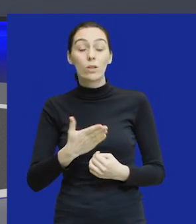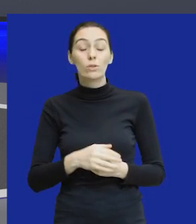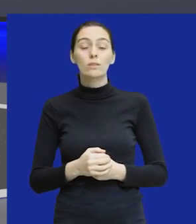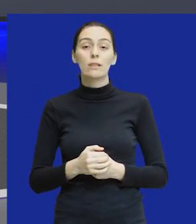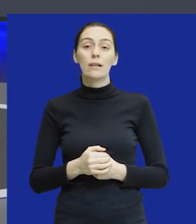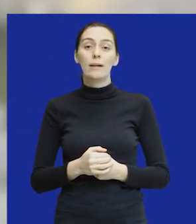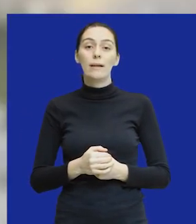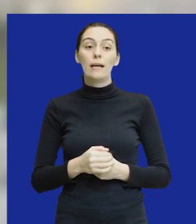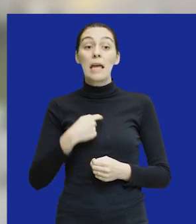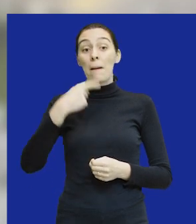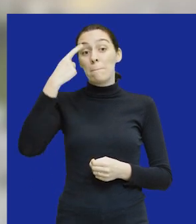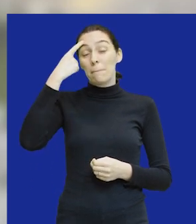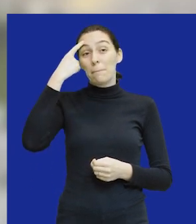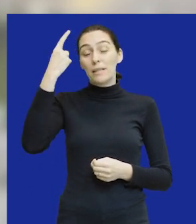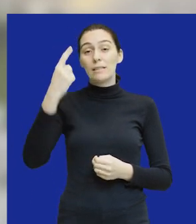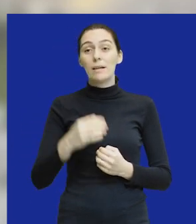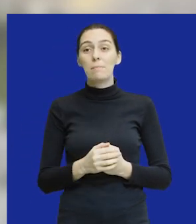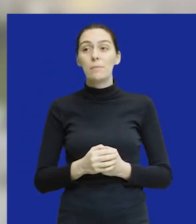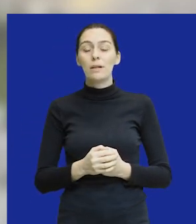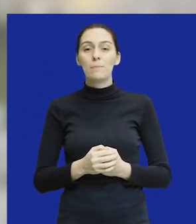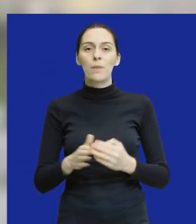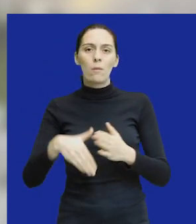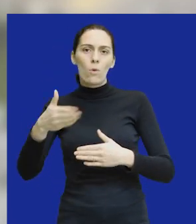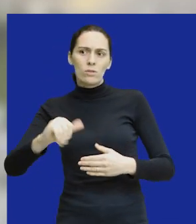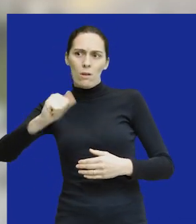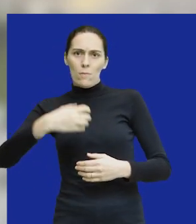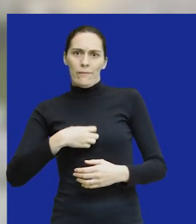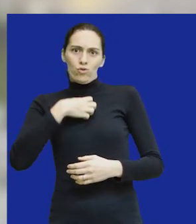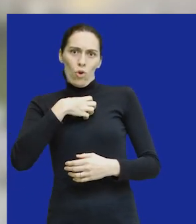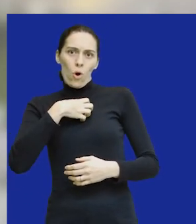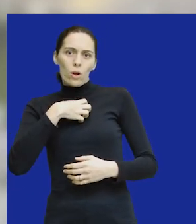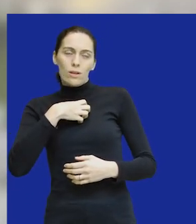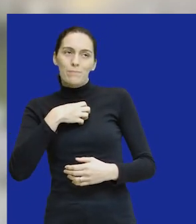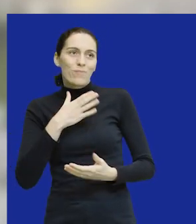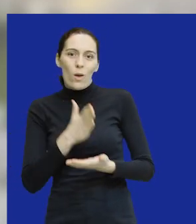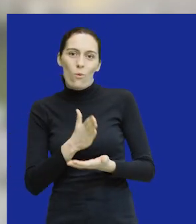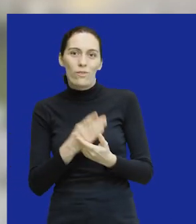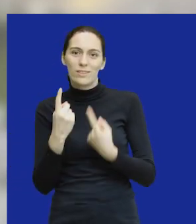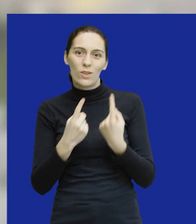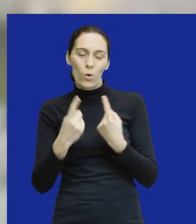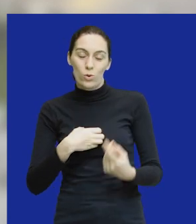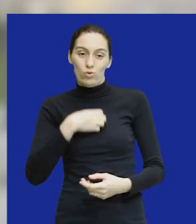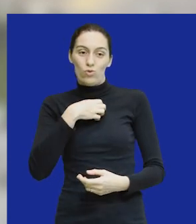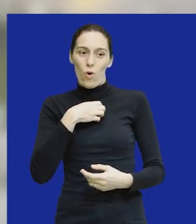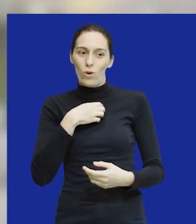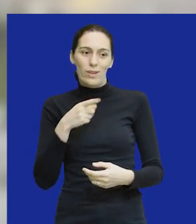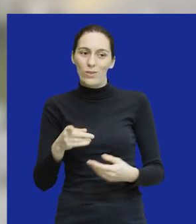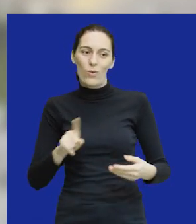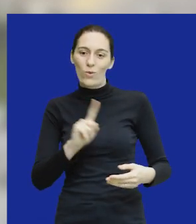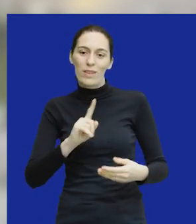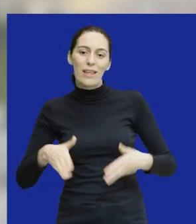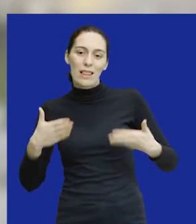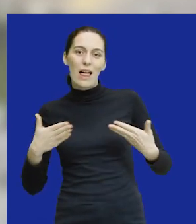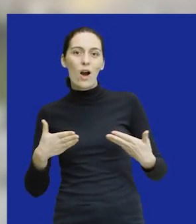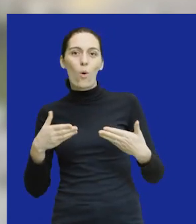zahvalnošću, jer mislim da nakon onog prvotnog šoka koji je neminovan svakom roditelju, nije lako se s tim